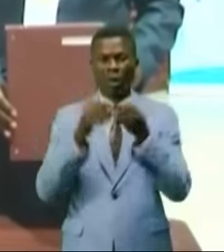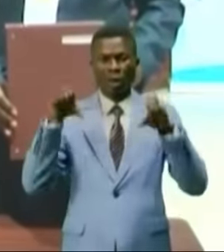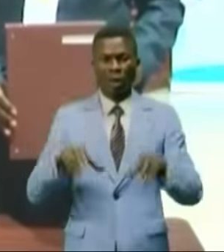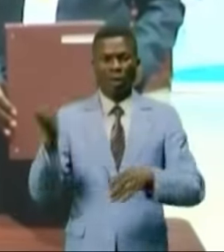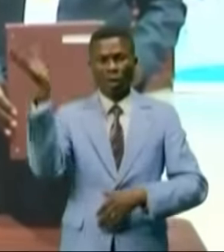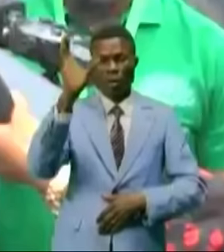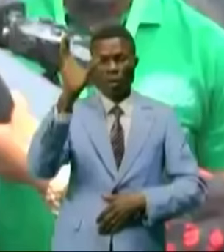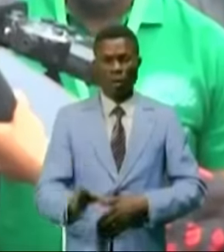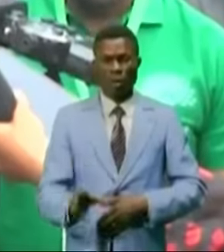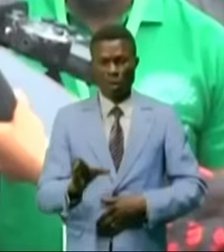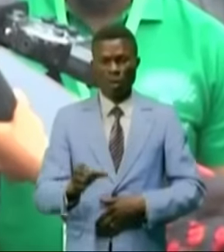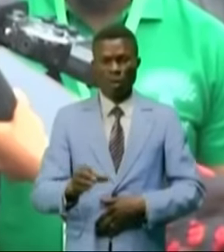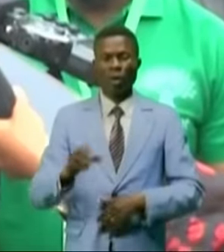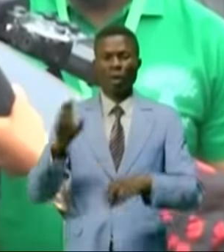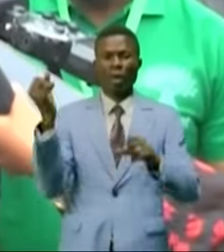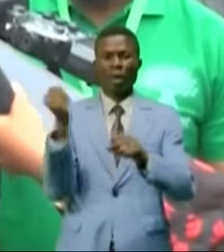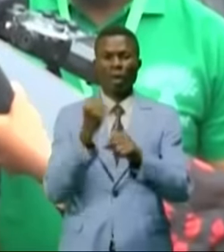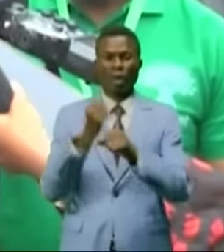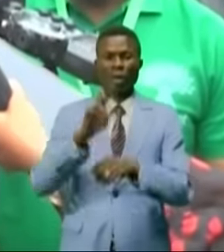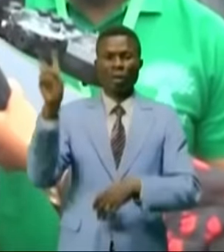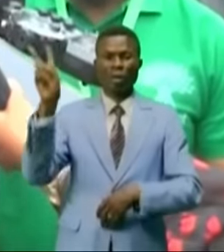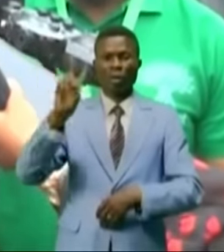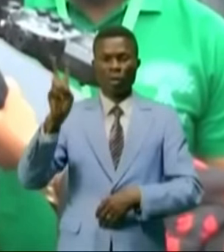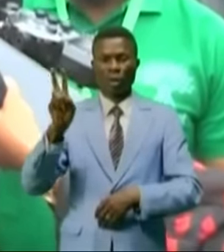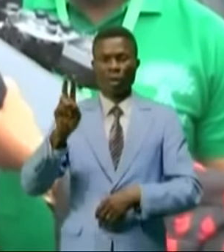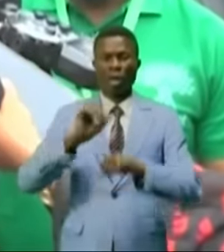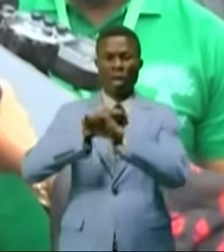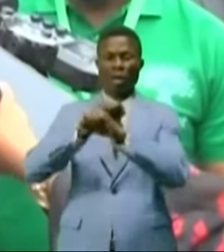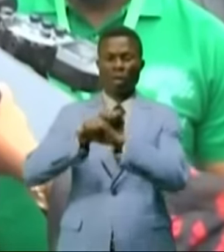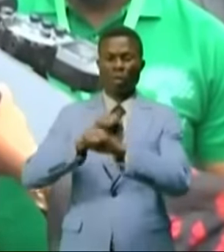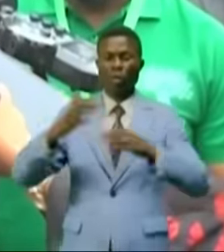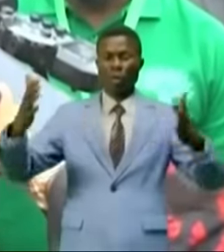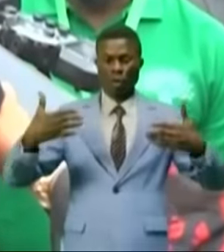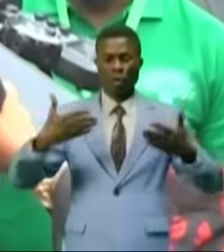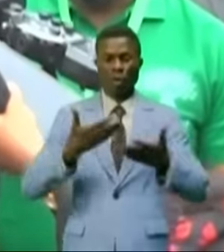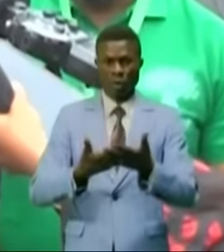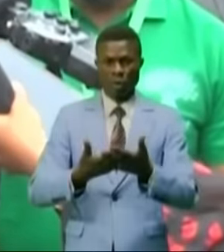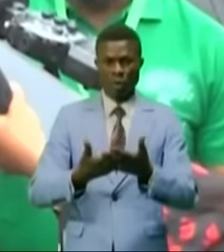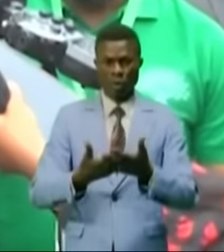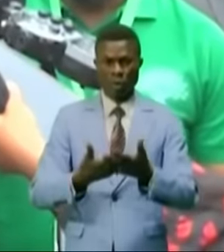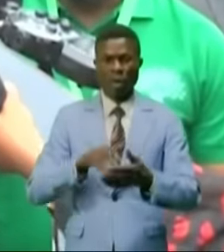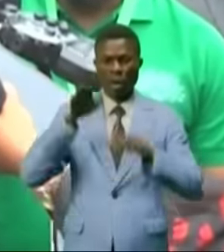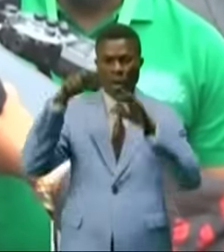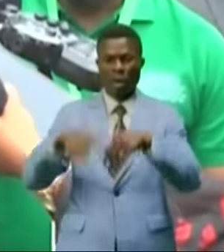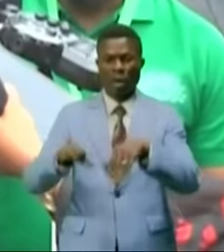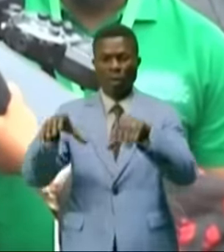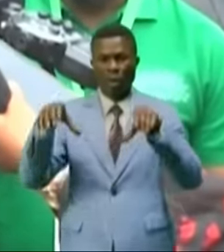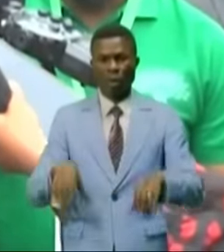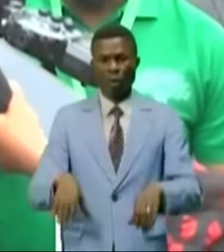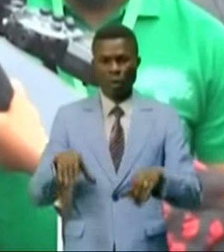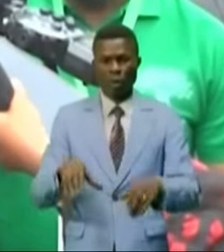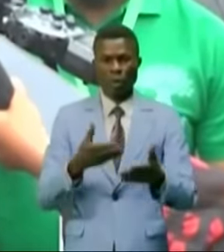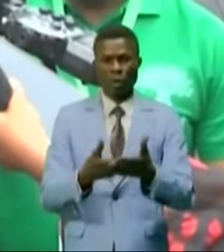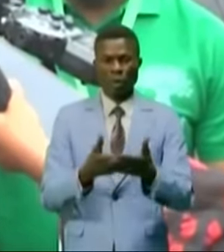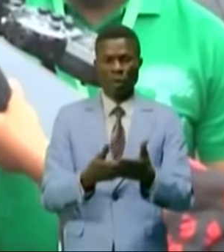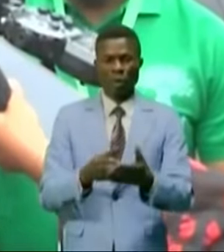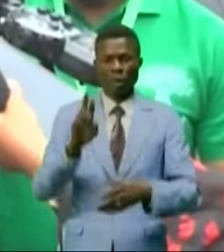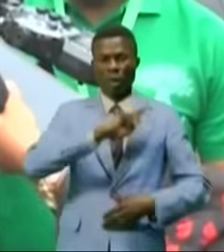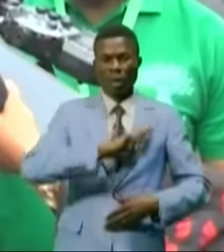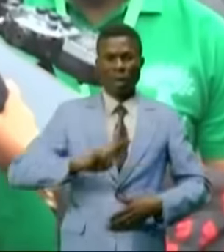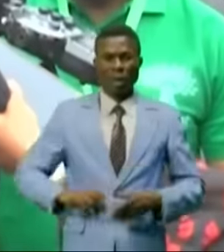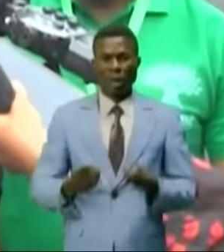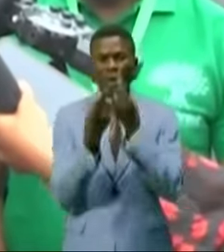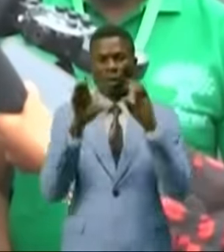Le métier vert aujourd'hui est la protection de l'écosystème du bassin du Congo. La République démocratique du